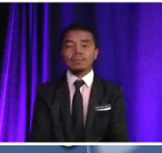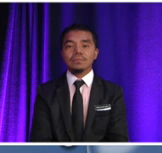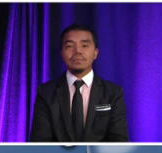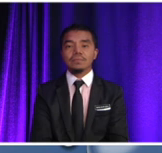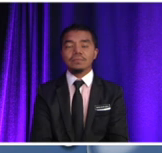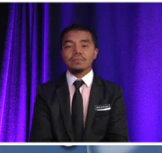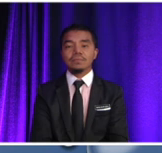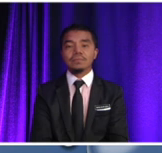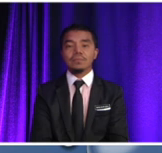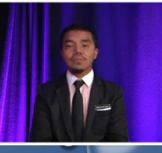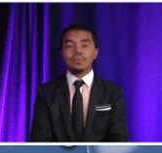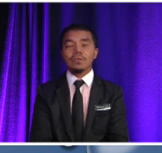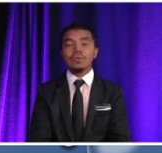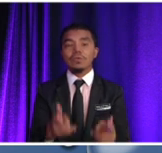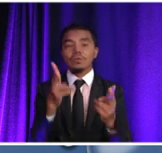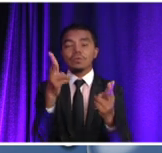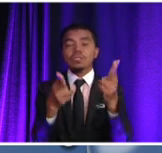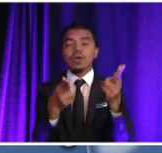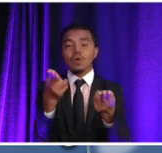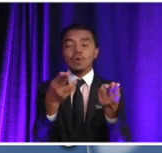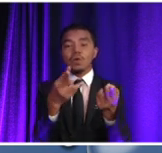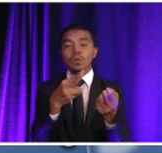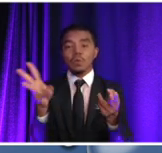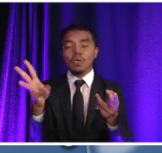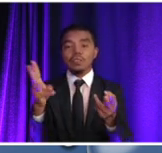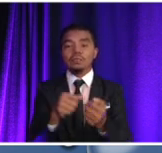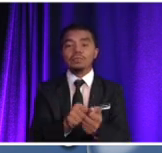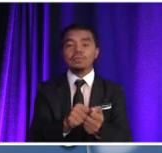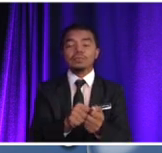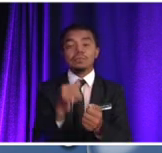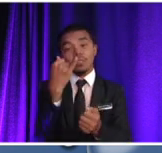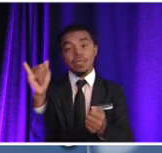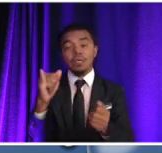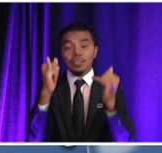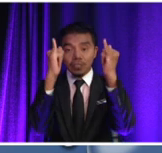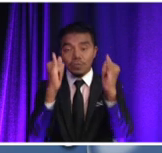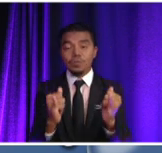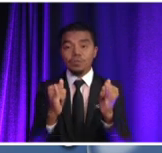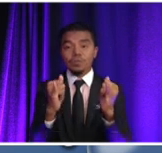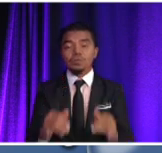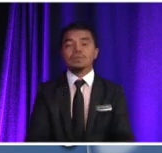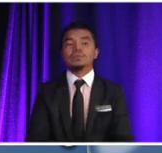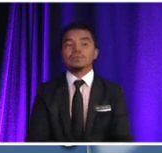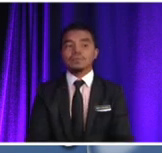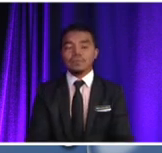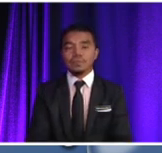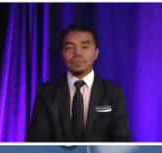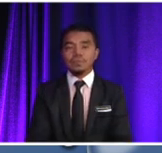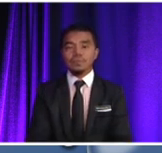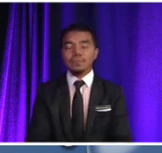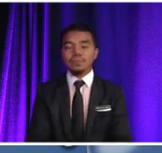yang menjalankan kegiatan membeli bahan atau barang dari pengeluaran